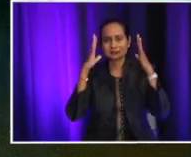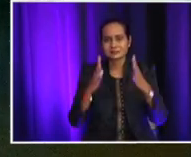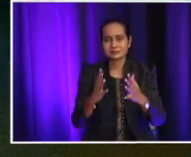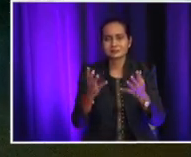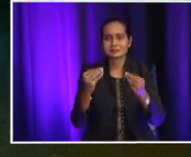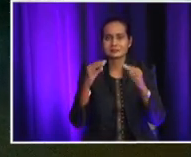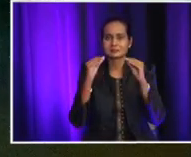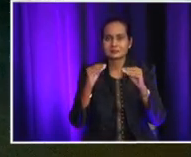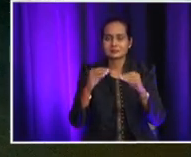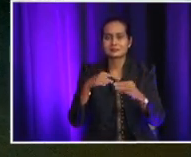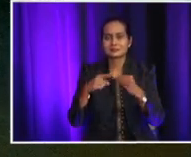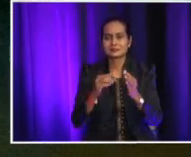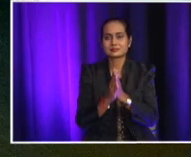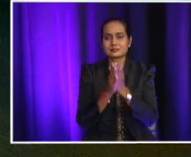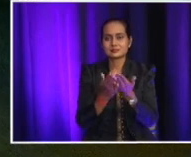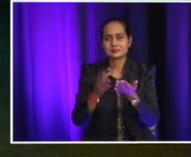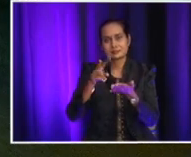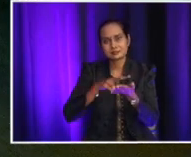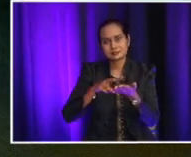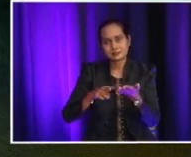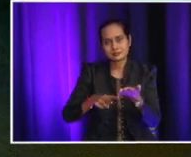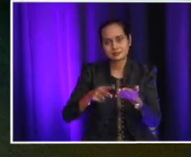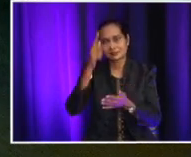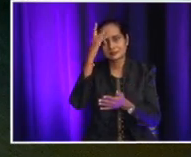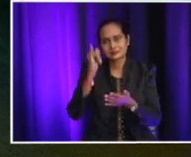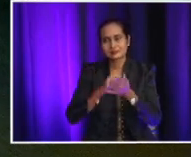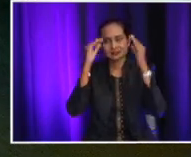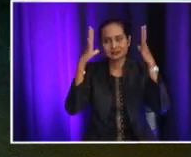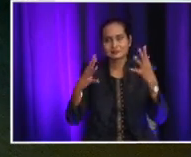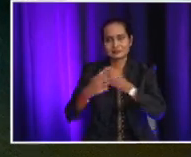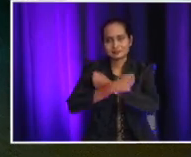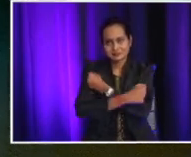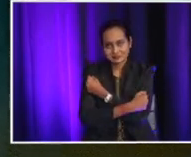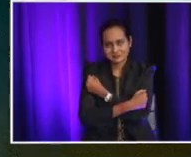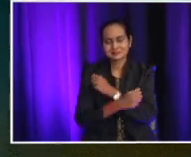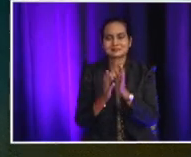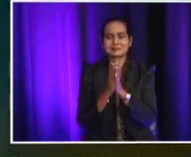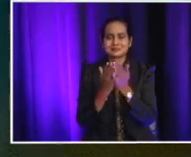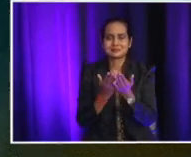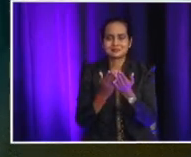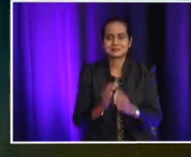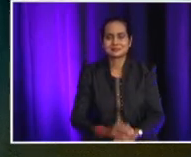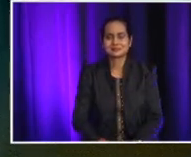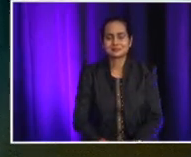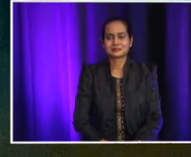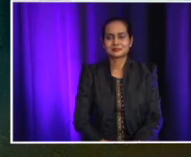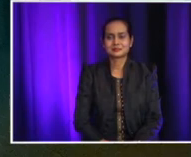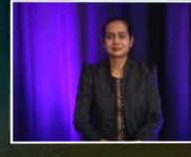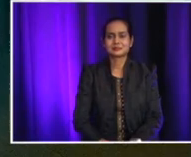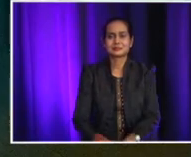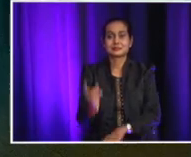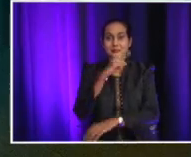kabarku membaca itu sempat cekgu pegang buku itu belajar adalah